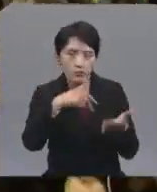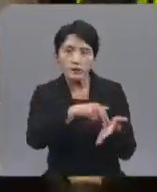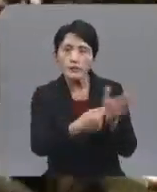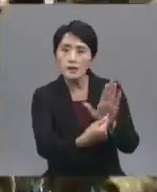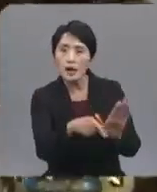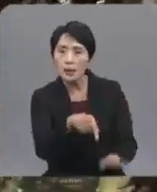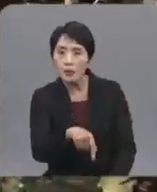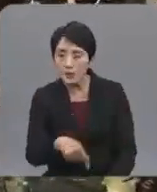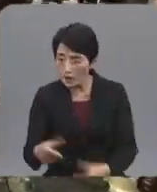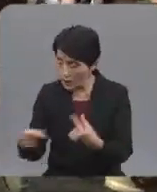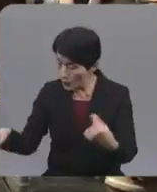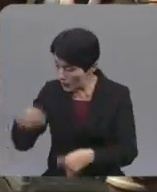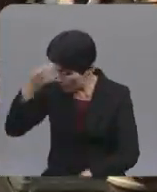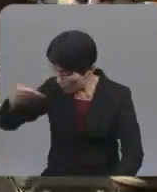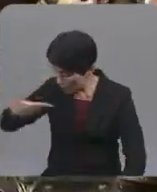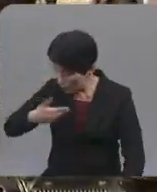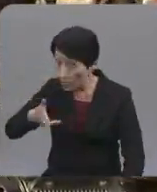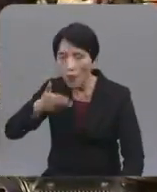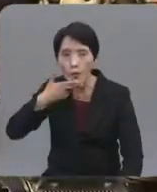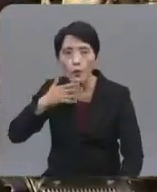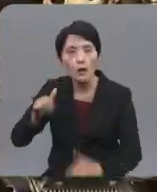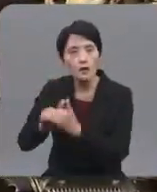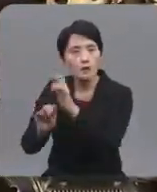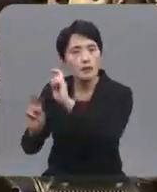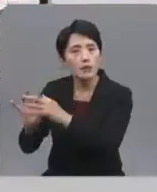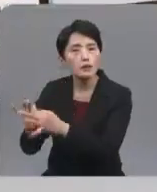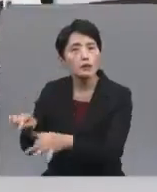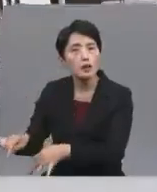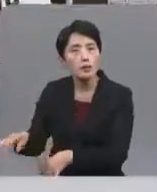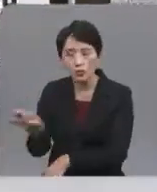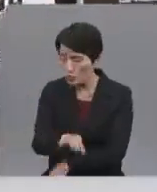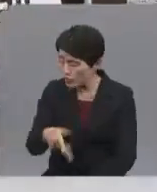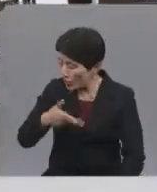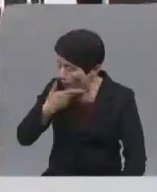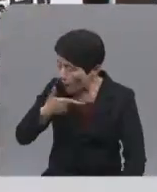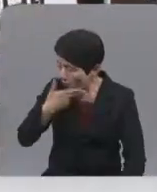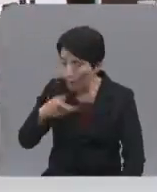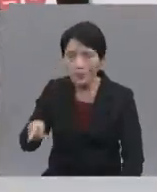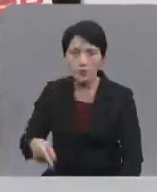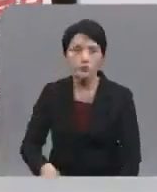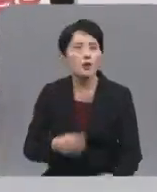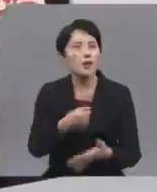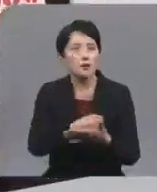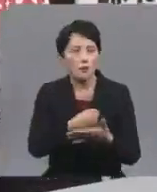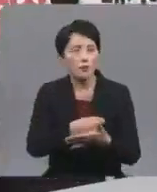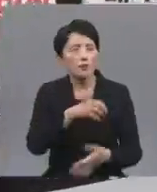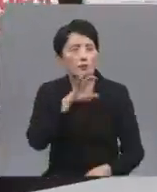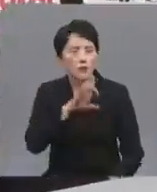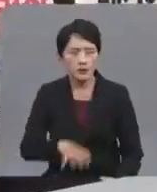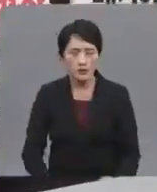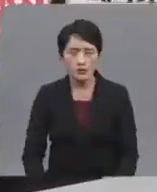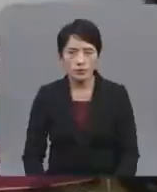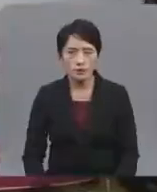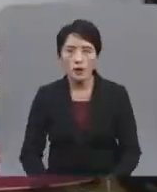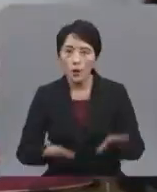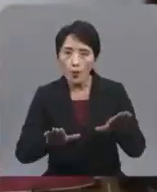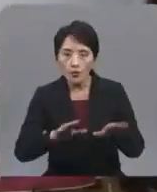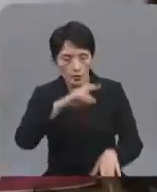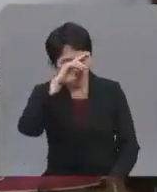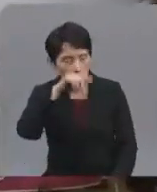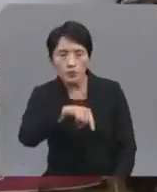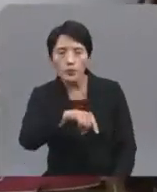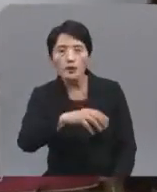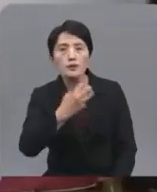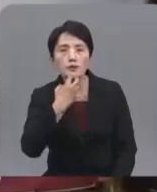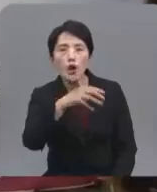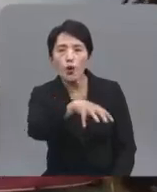liên quan tới các dự án của quỹ trước mắt có 16 doanh nghiệp của Hàn Quốc như Posco từng nhận được hỗ trợ vốn Theo hiệp định quyền yêu sách Hàn Nhật